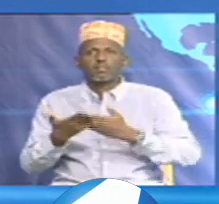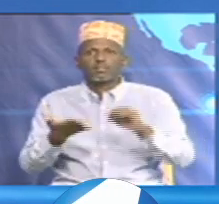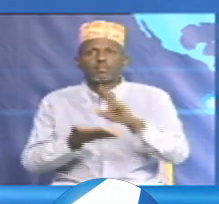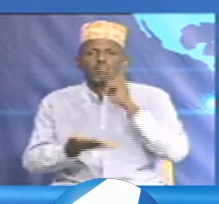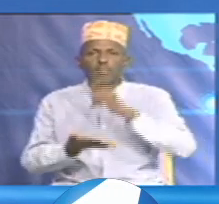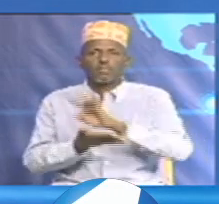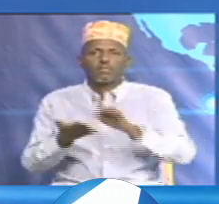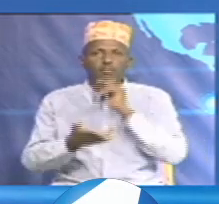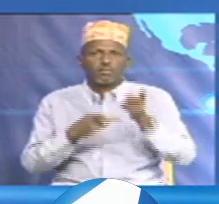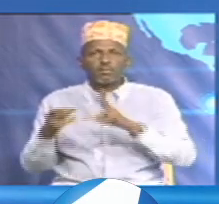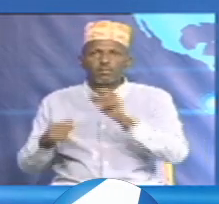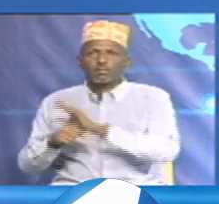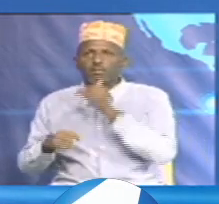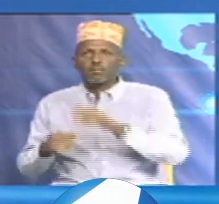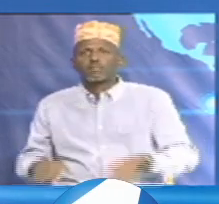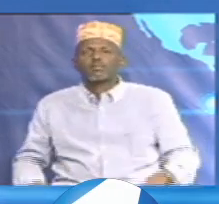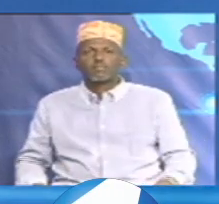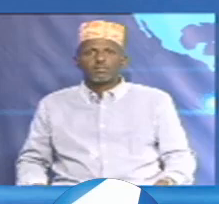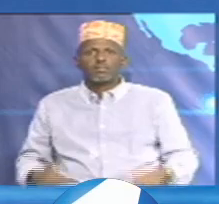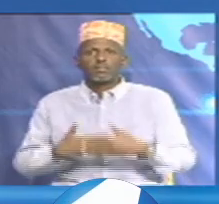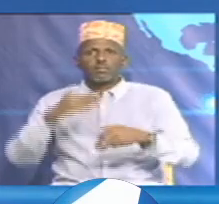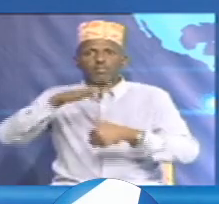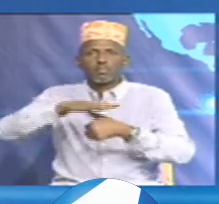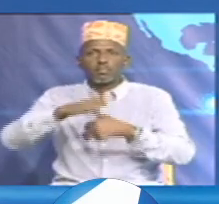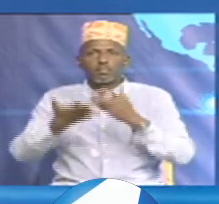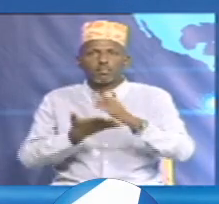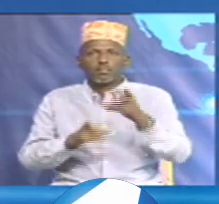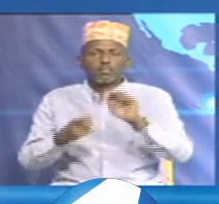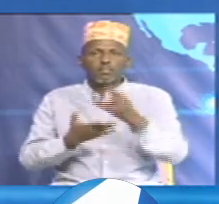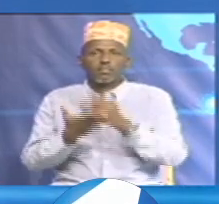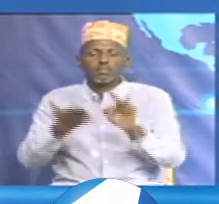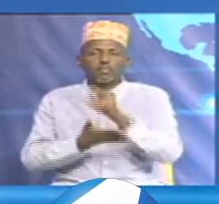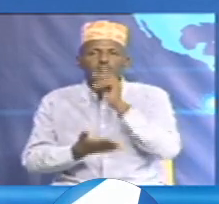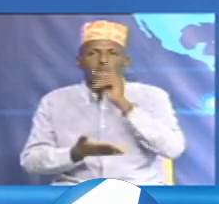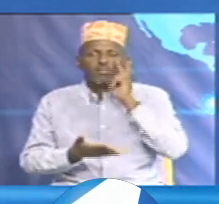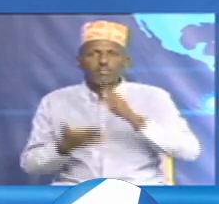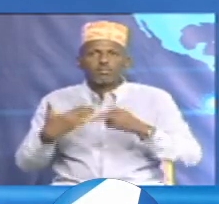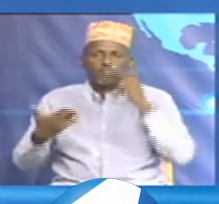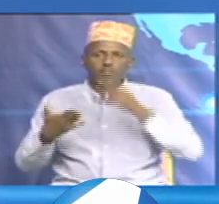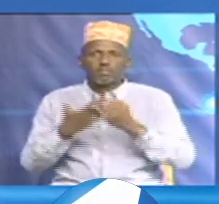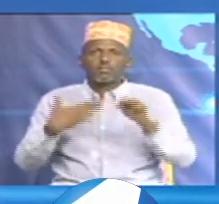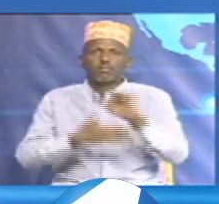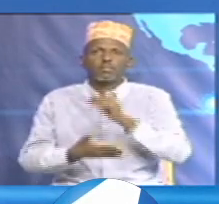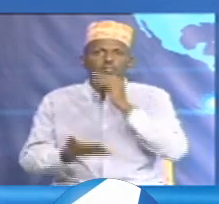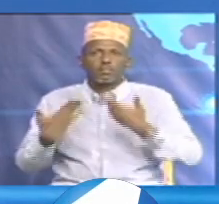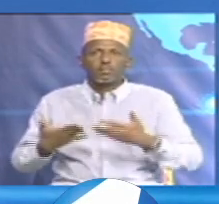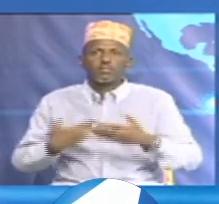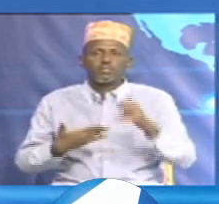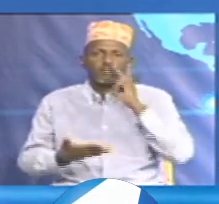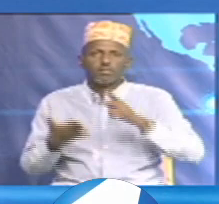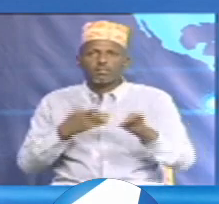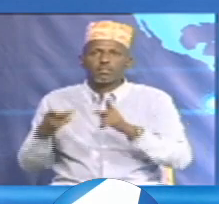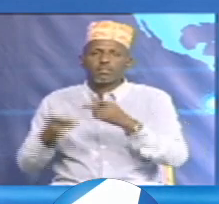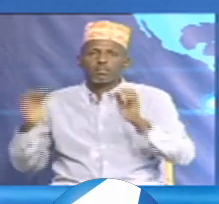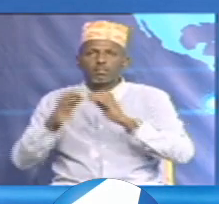cette édition de 22h. Le ministre de la Santé, Mohamed Warsem Ediri, a tenu aujourd'hui